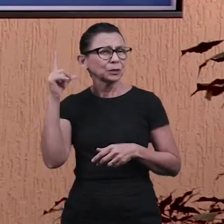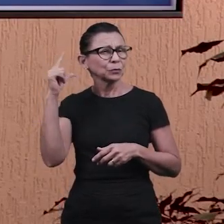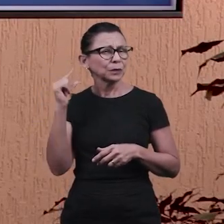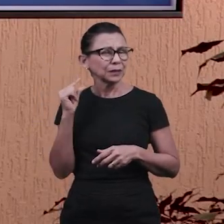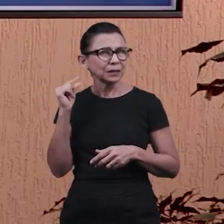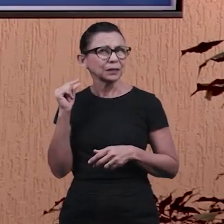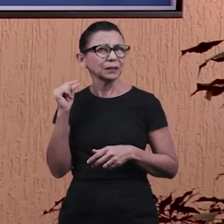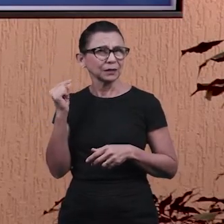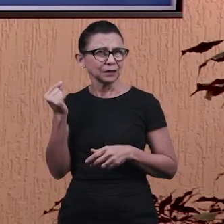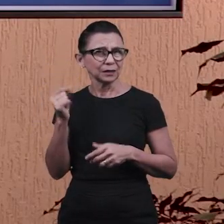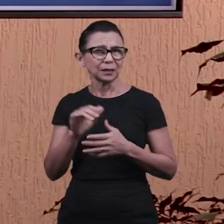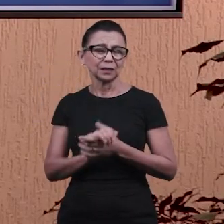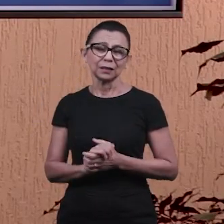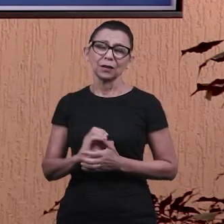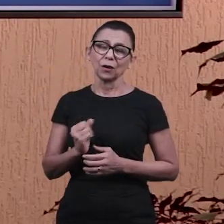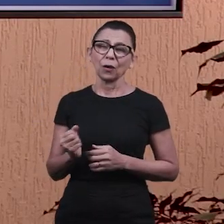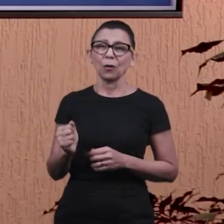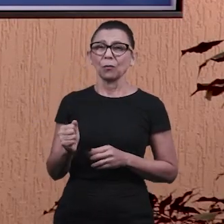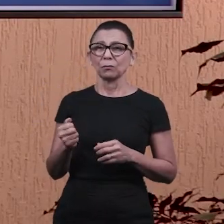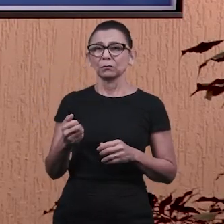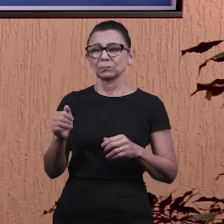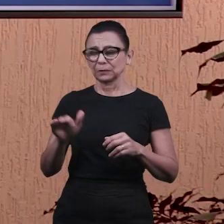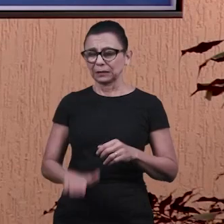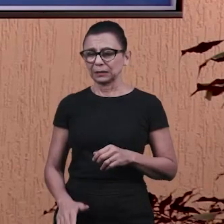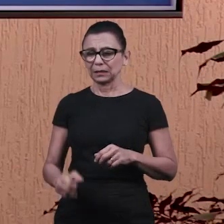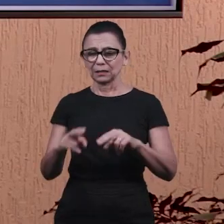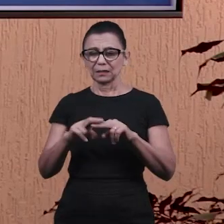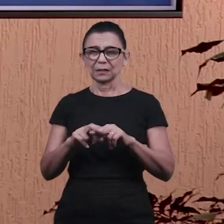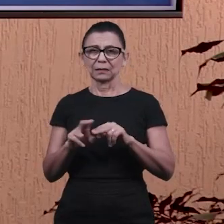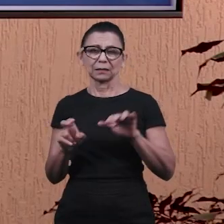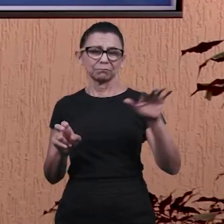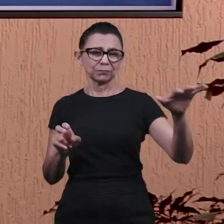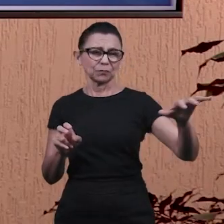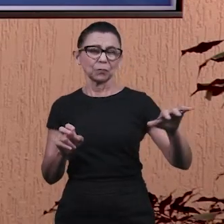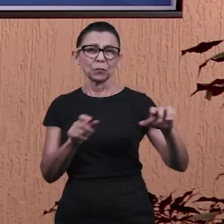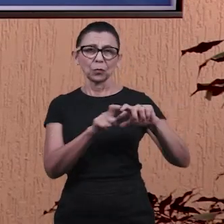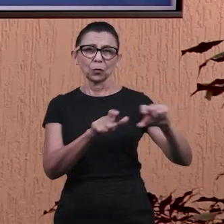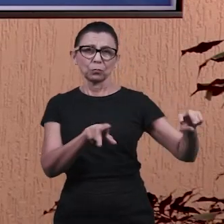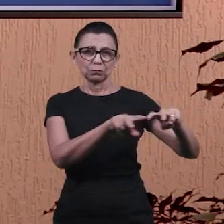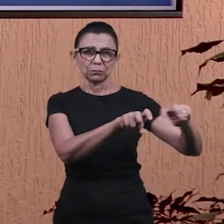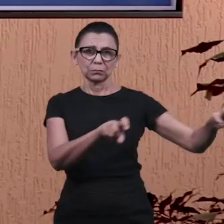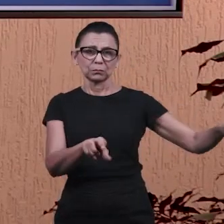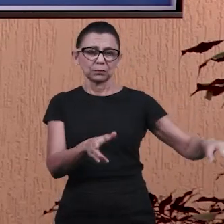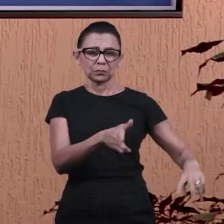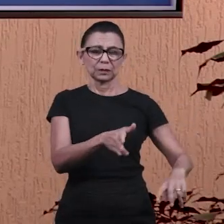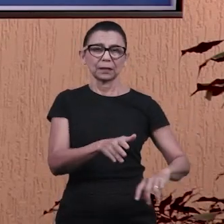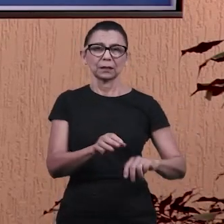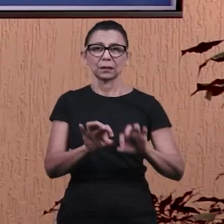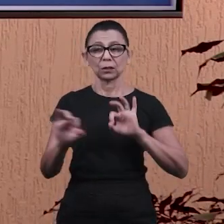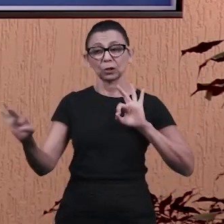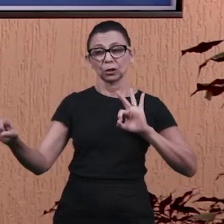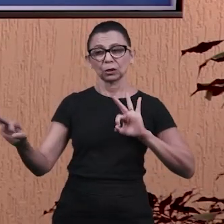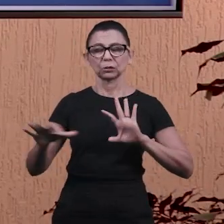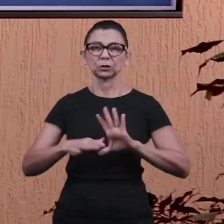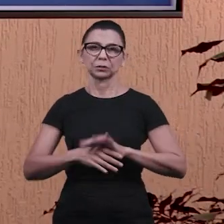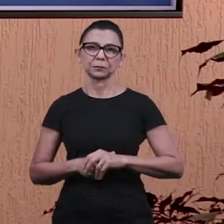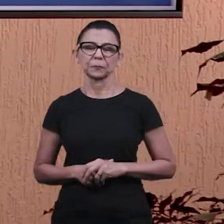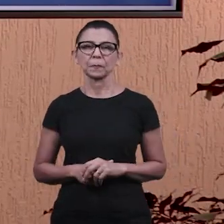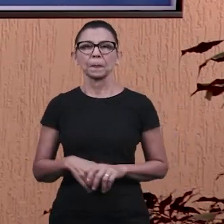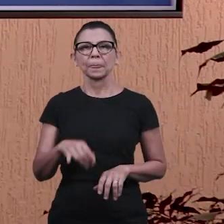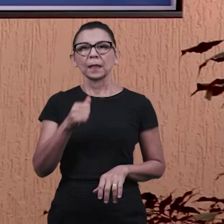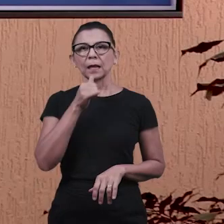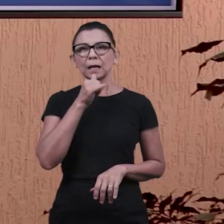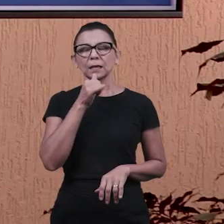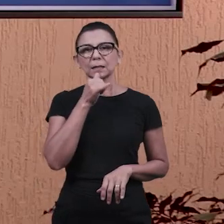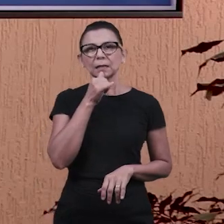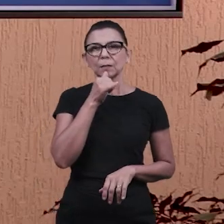côté de l'enceinte. Euh, Au moment que l'ouvrier va demander le verset, il faut